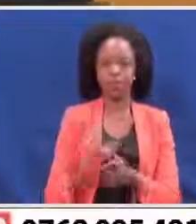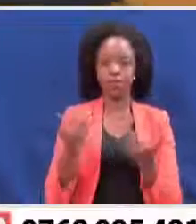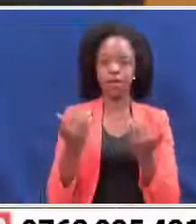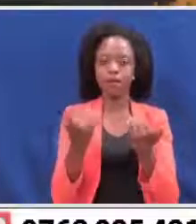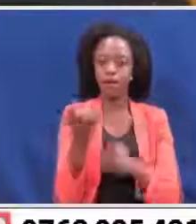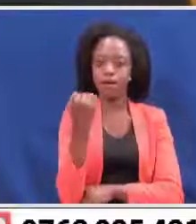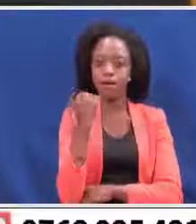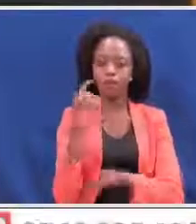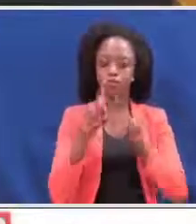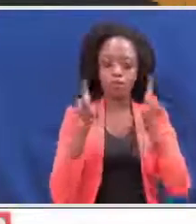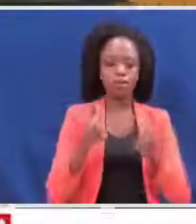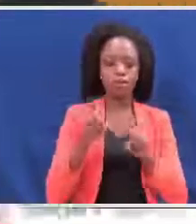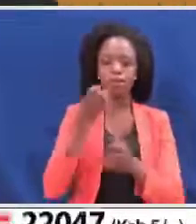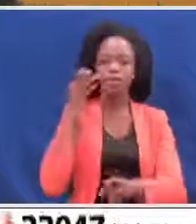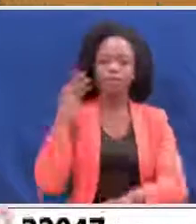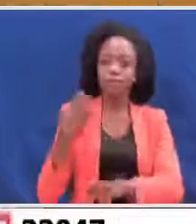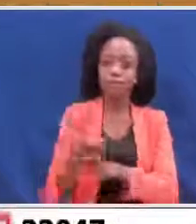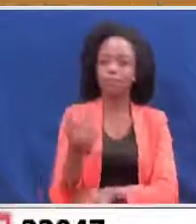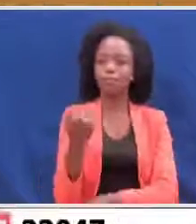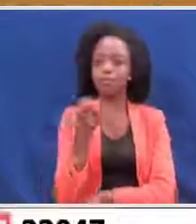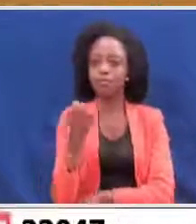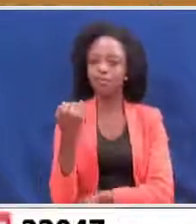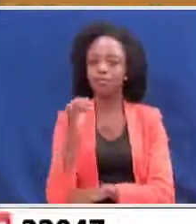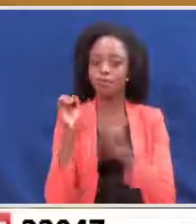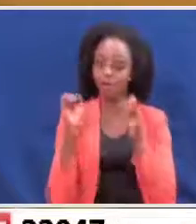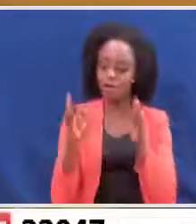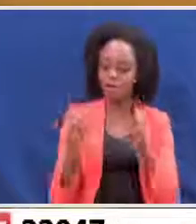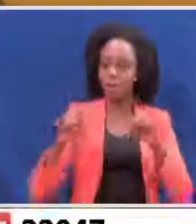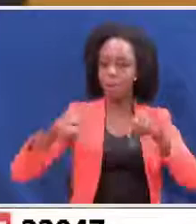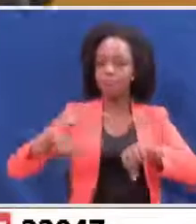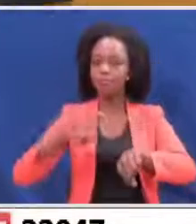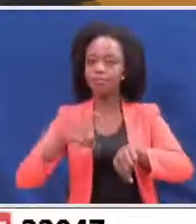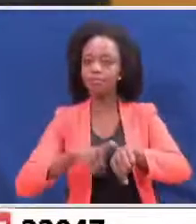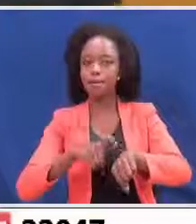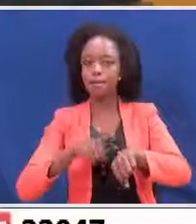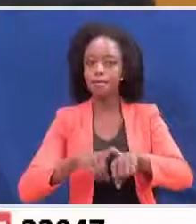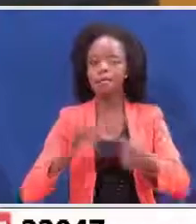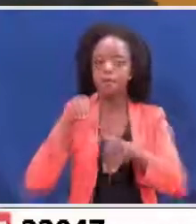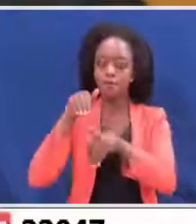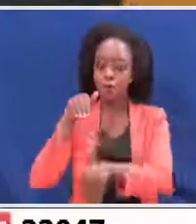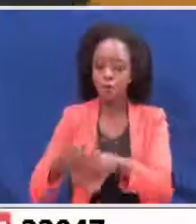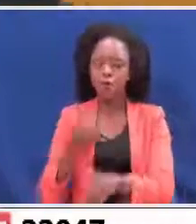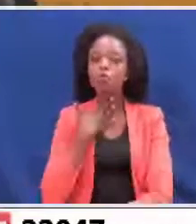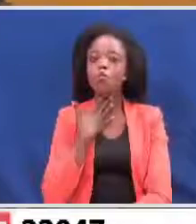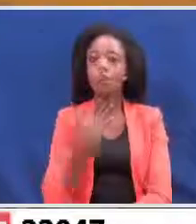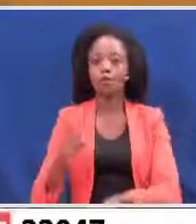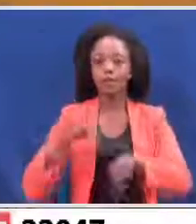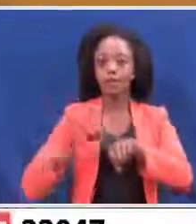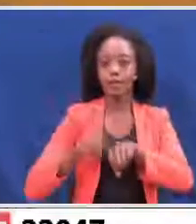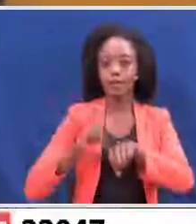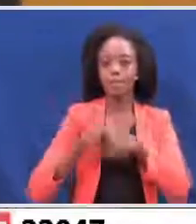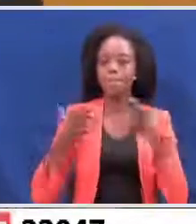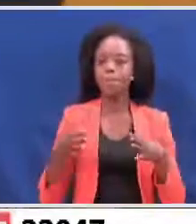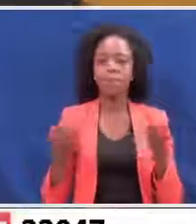ni mangumu. Mkatuuliza kama huu ndio wakati wa kufanya referendum wakati mamilioni